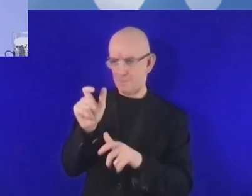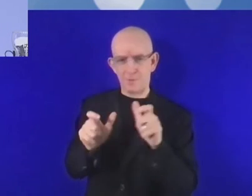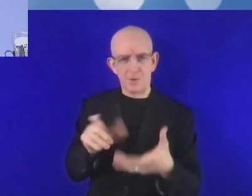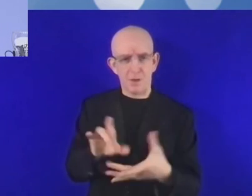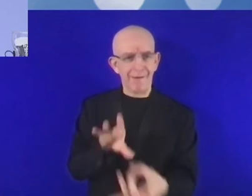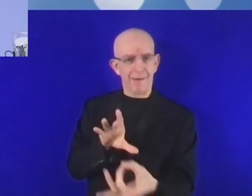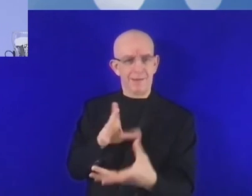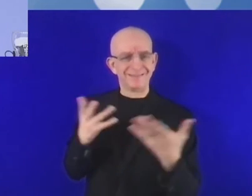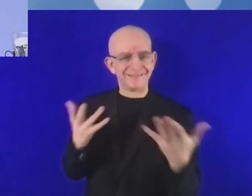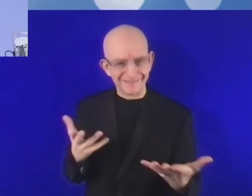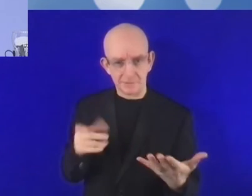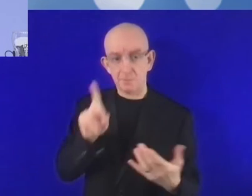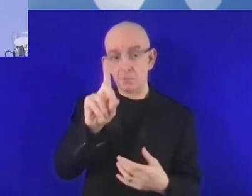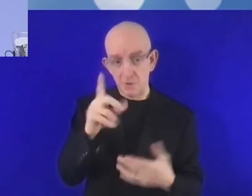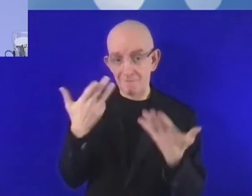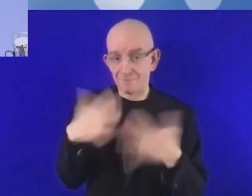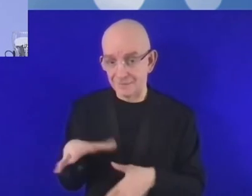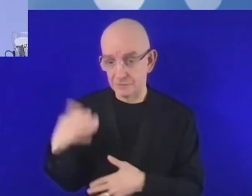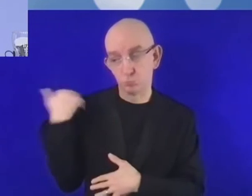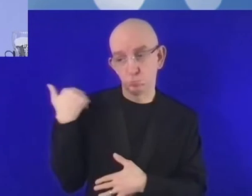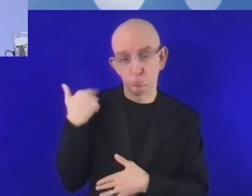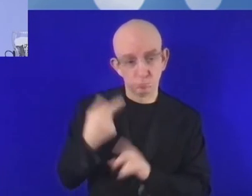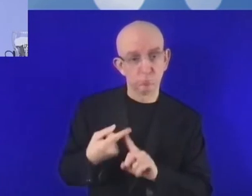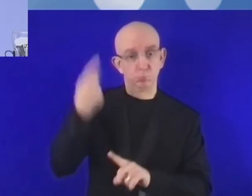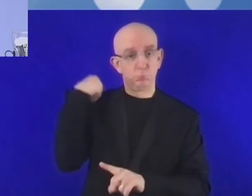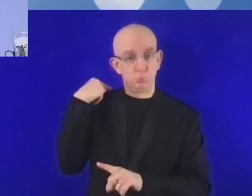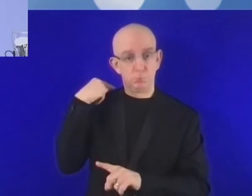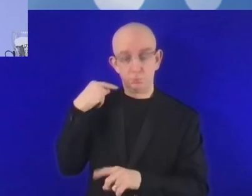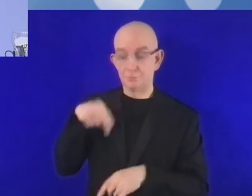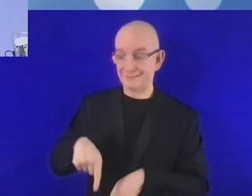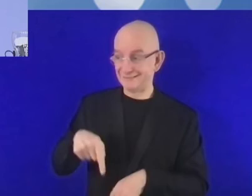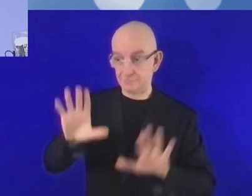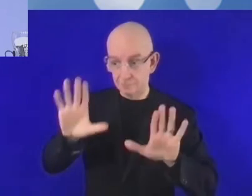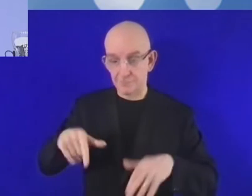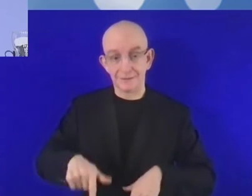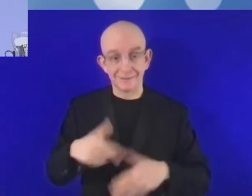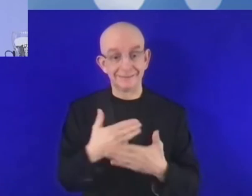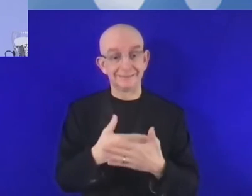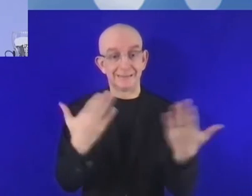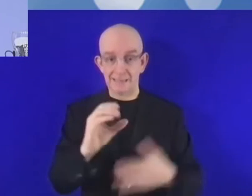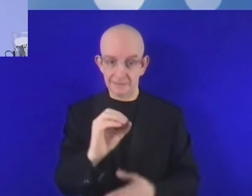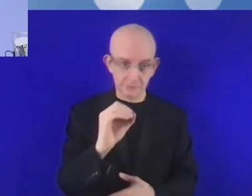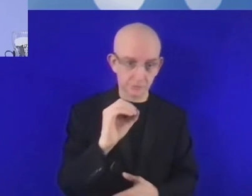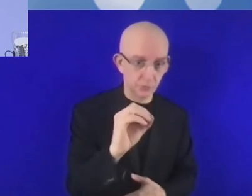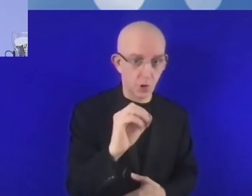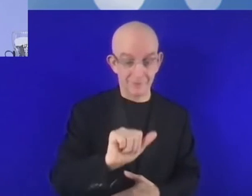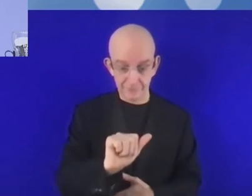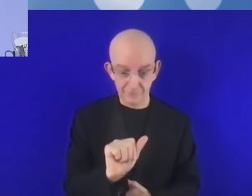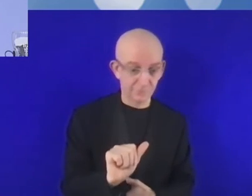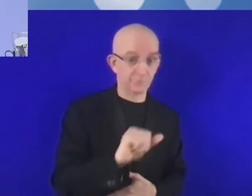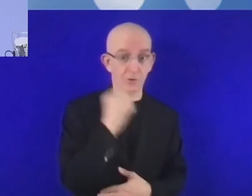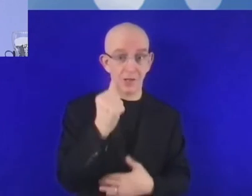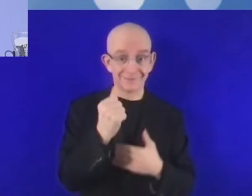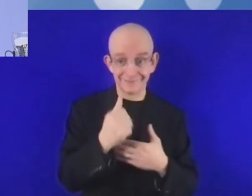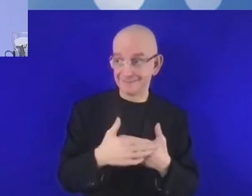свои компании, могли более смело работать в интернете. Мы хотели бы закрыть